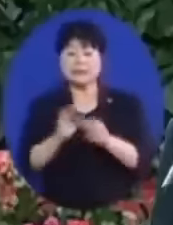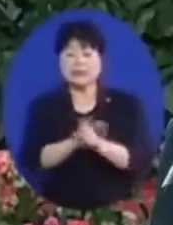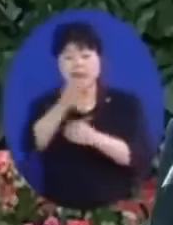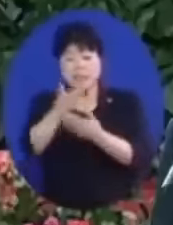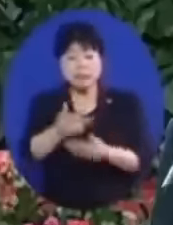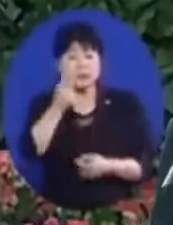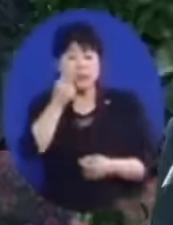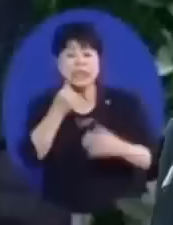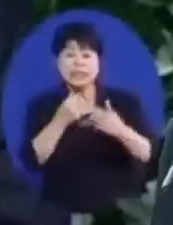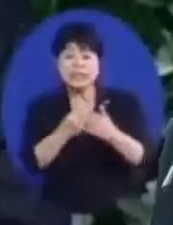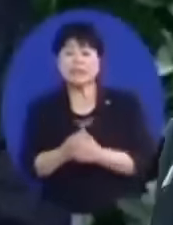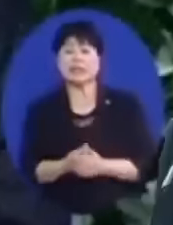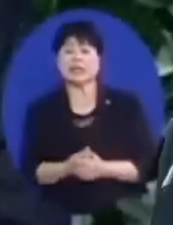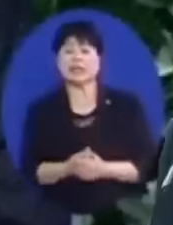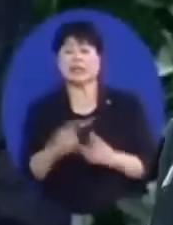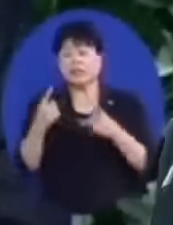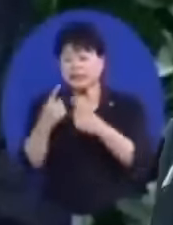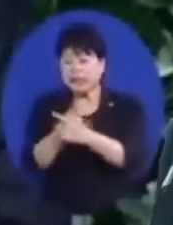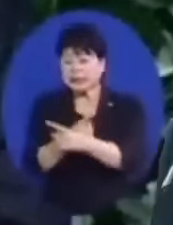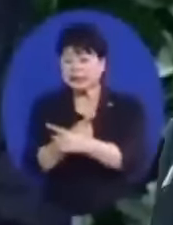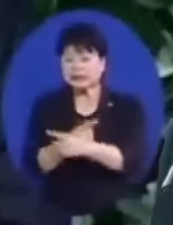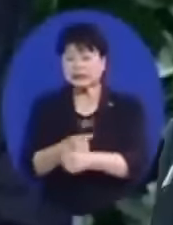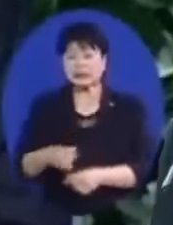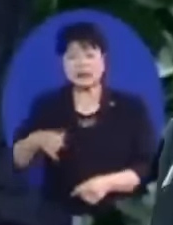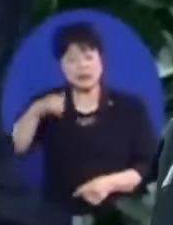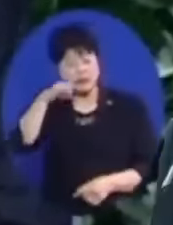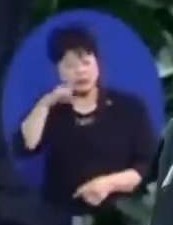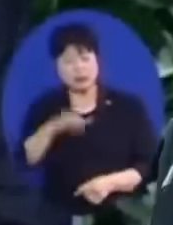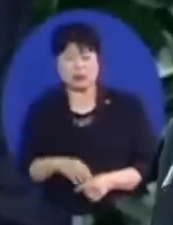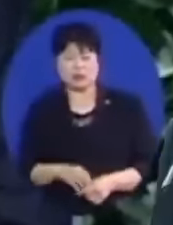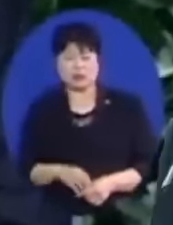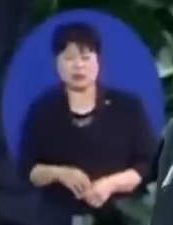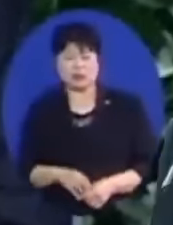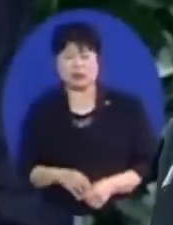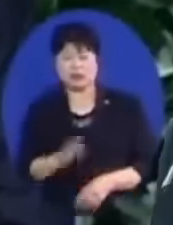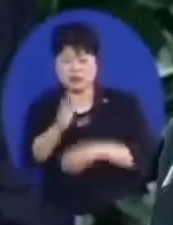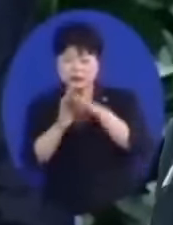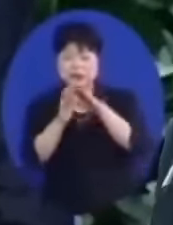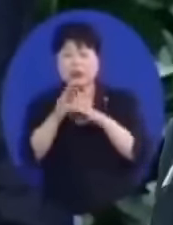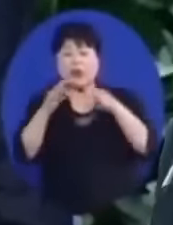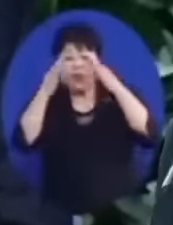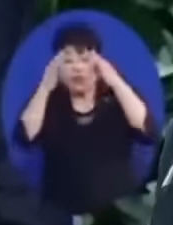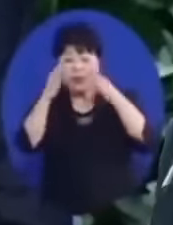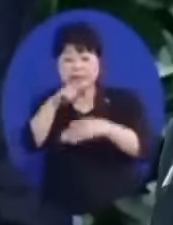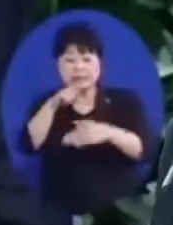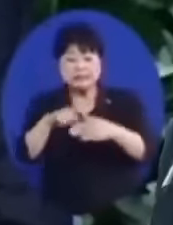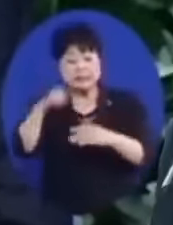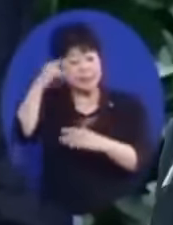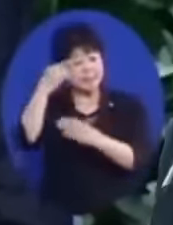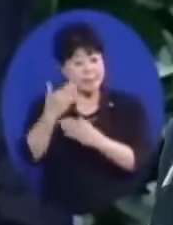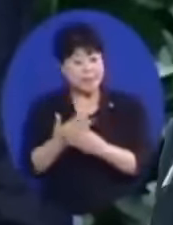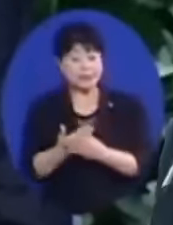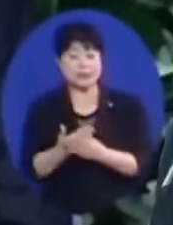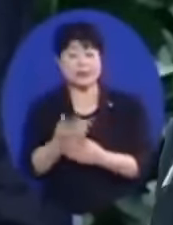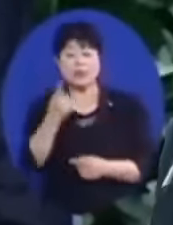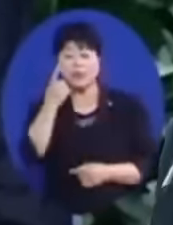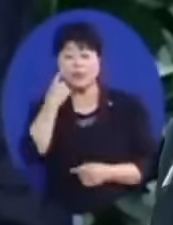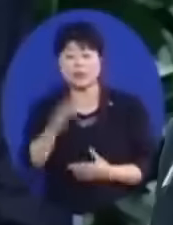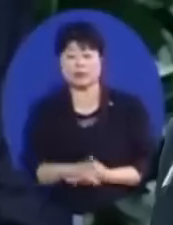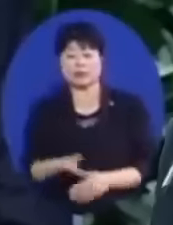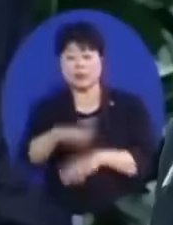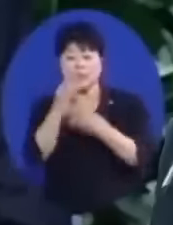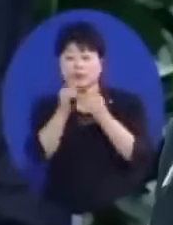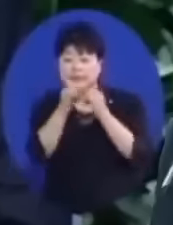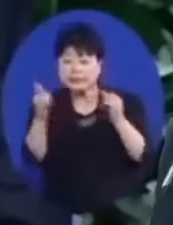받지 못하니까 그 대신 중독으로서 그것을 메꾸려고 하는 것입니다. 심리학자 로버트 피어스톤은